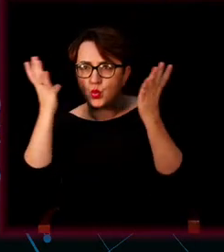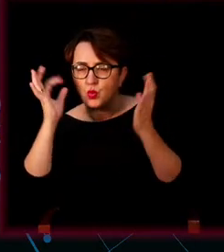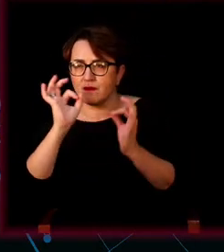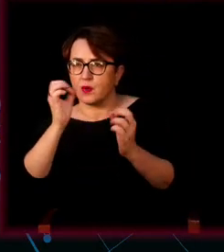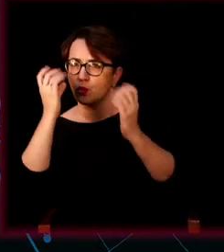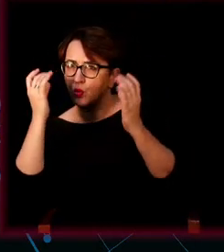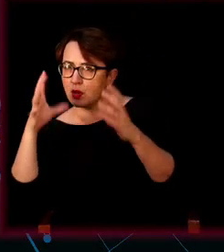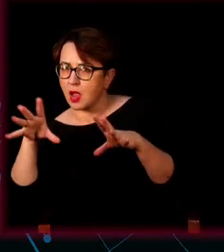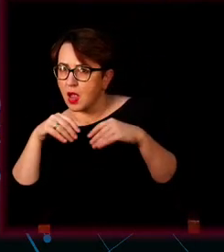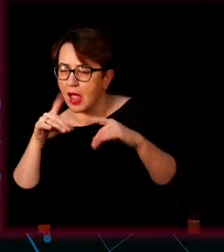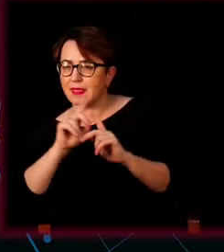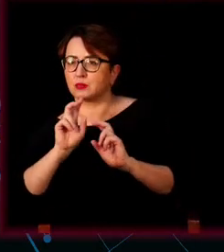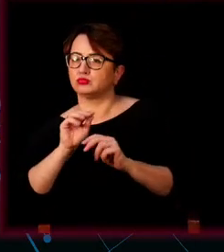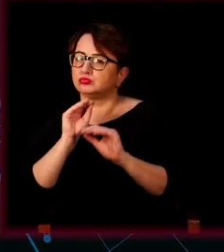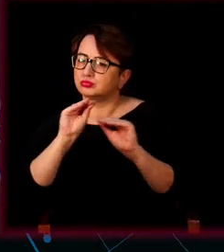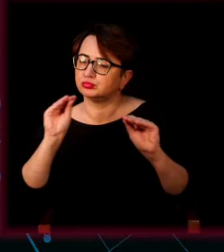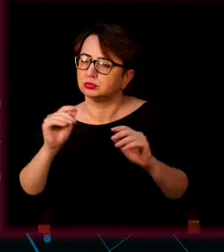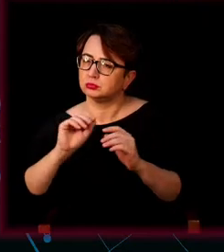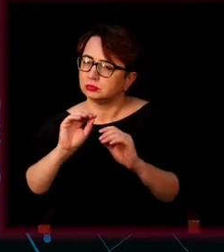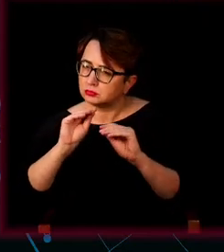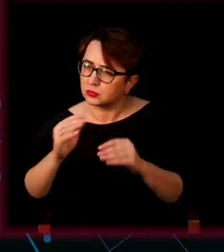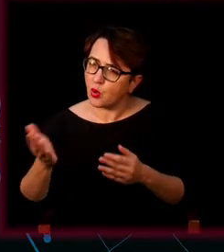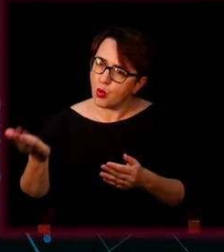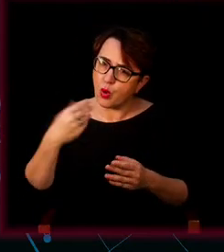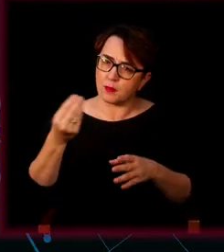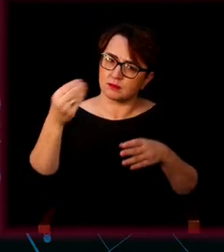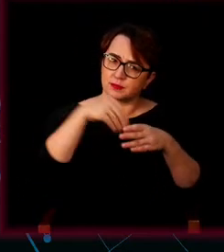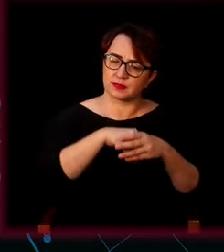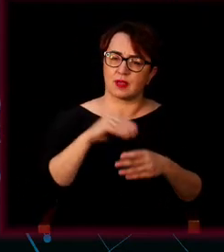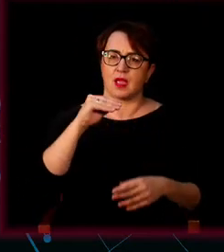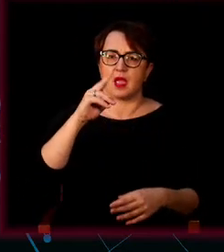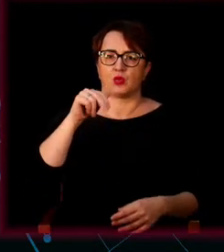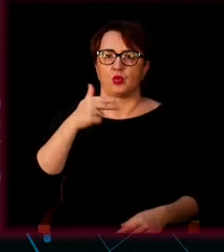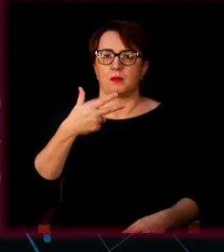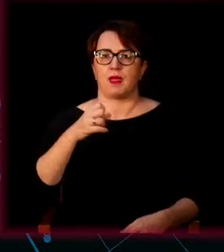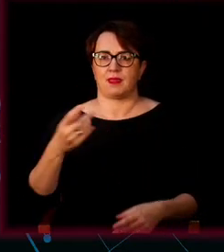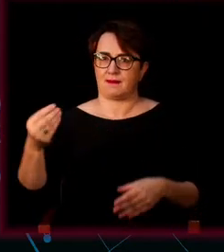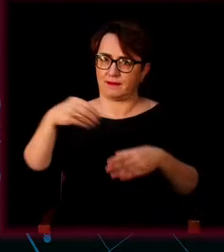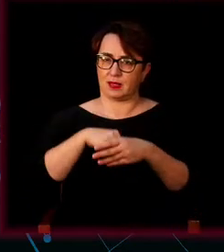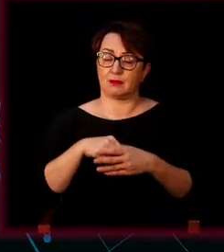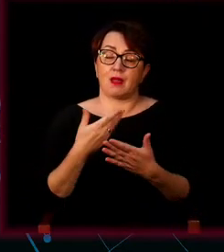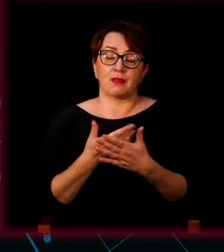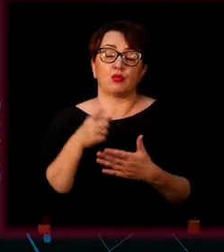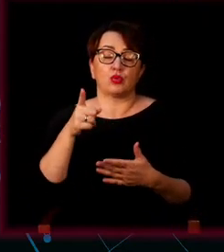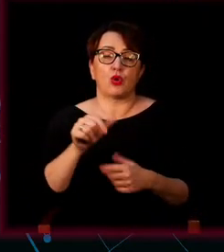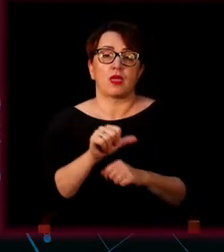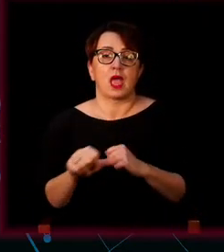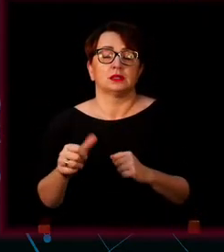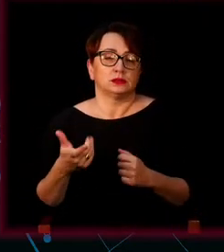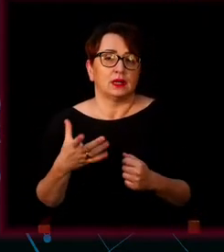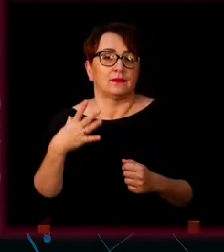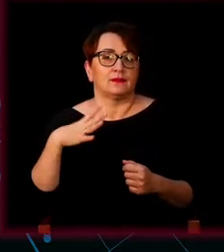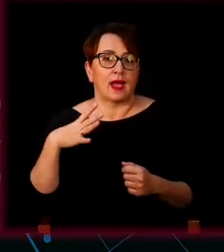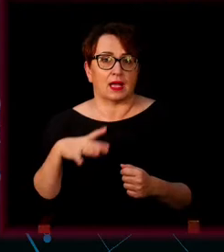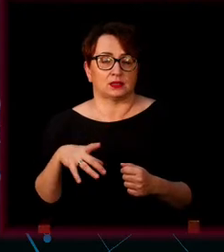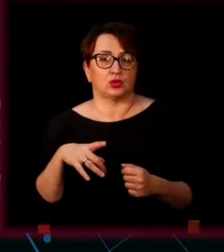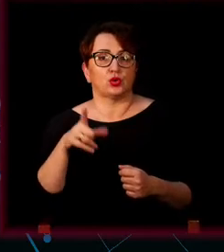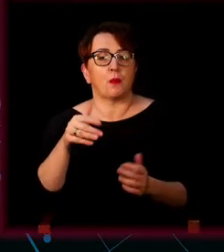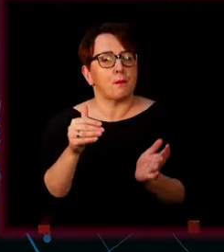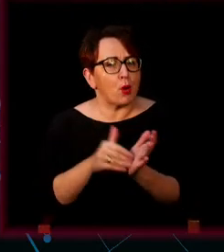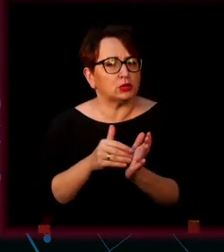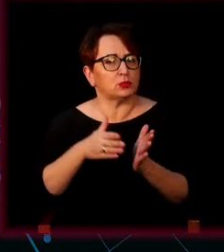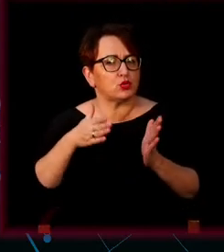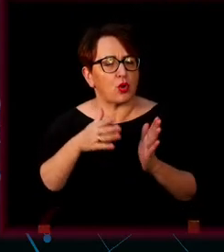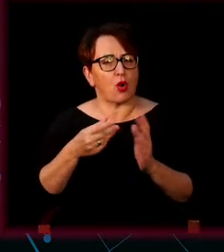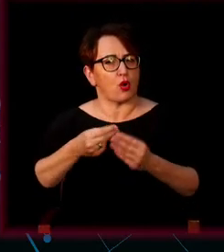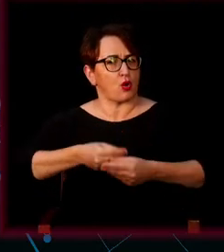tej planety i przekonanie ich o konieczności dołączenia do ekumeny, że w pewnym sensie jest to kolejna potrzebna